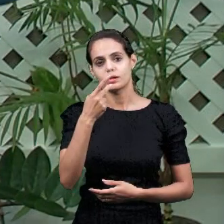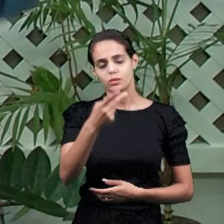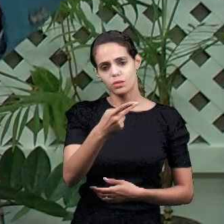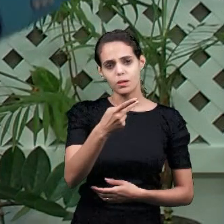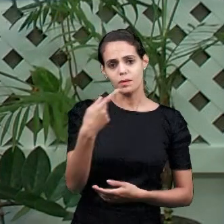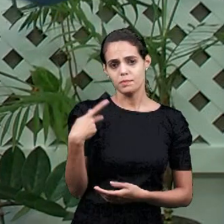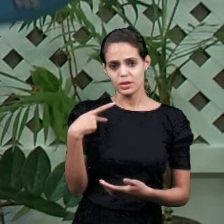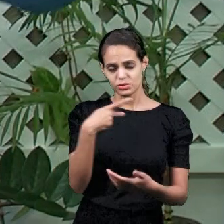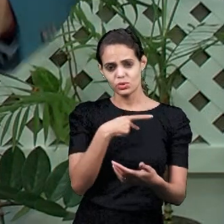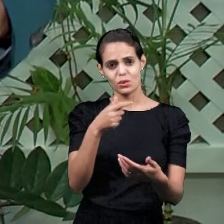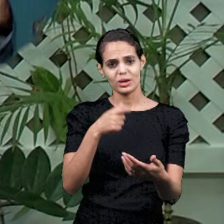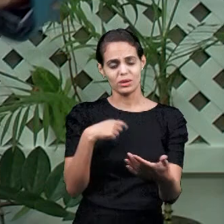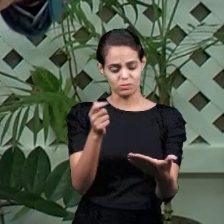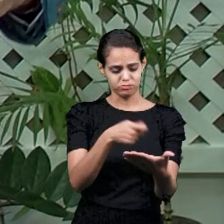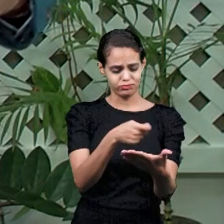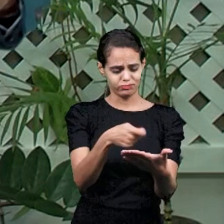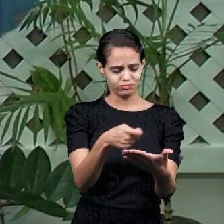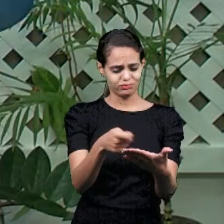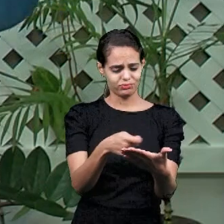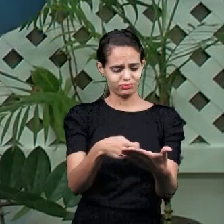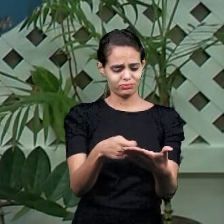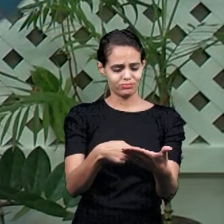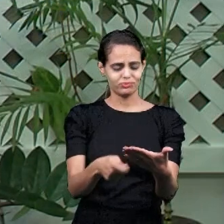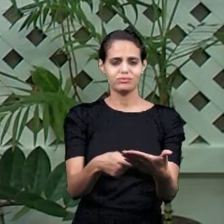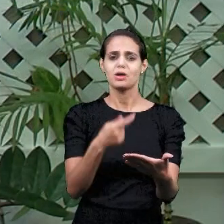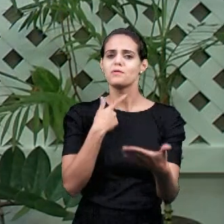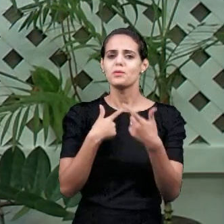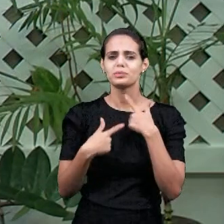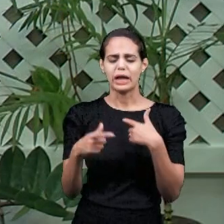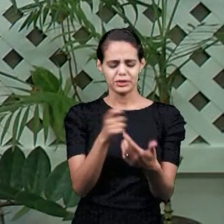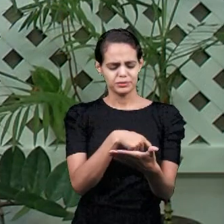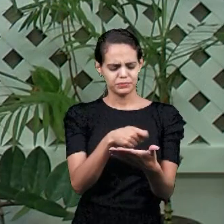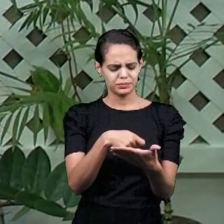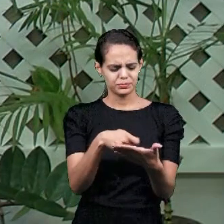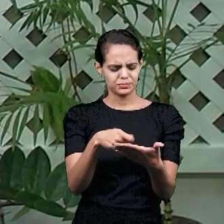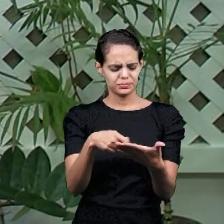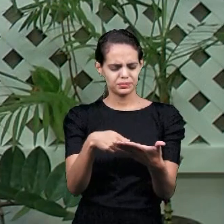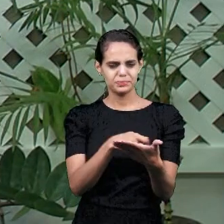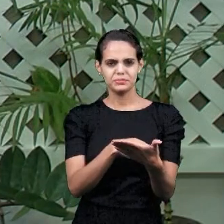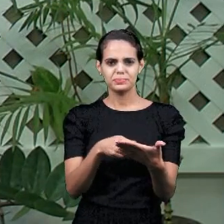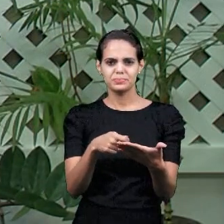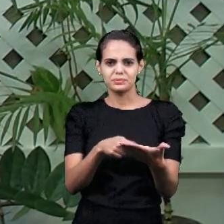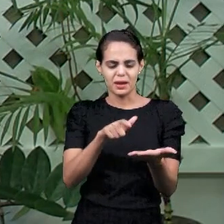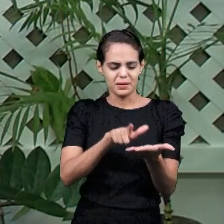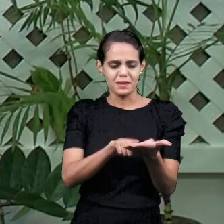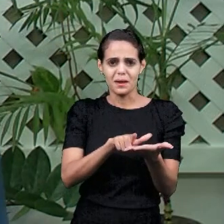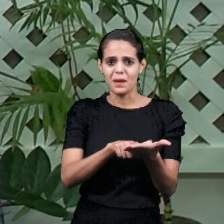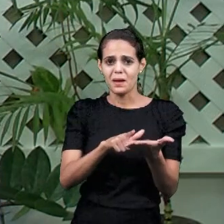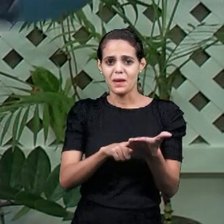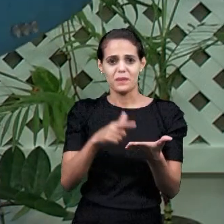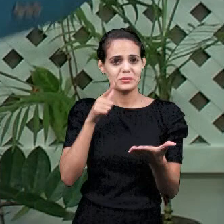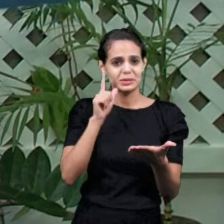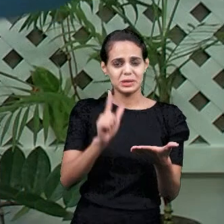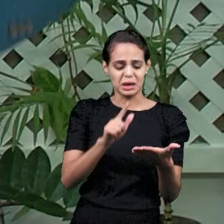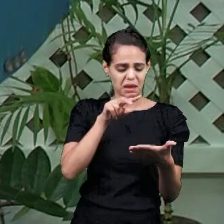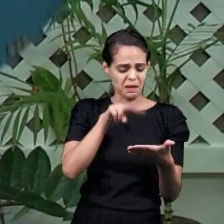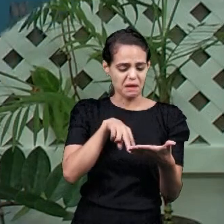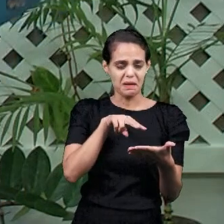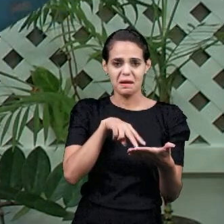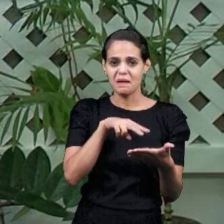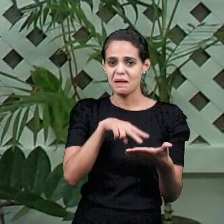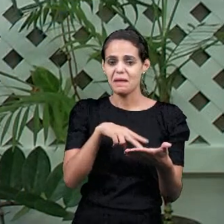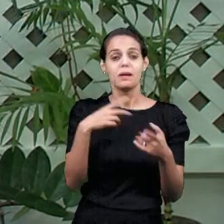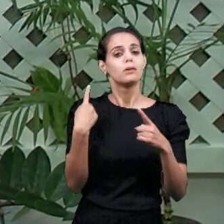tellement envie de continuer à écrire, je pense que personne ne va lire parce qu'il y a une réponse pour votre vie. Ce frère, il y a une